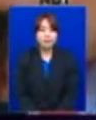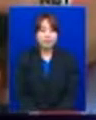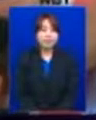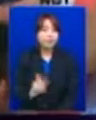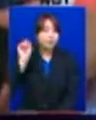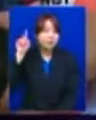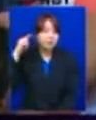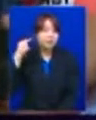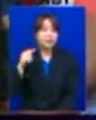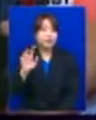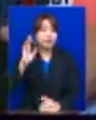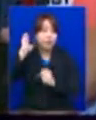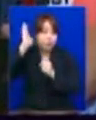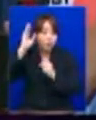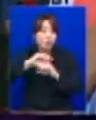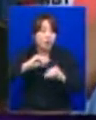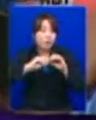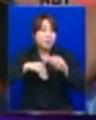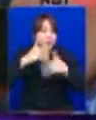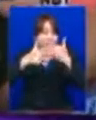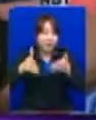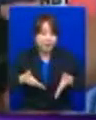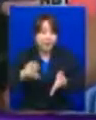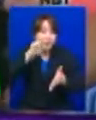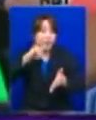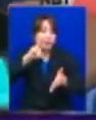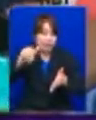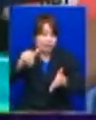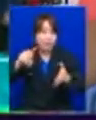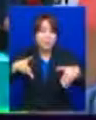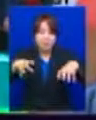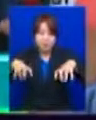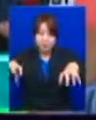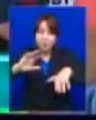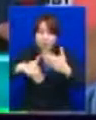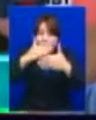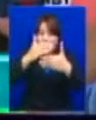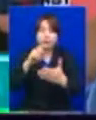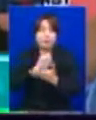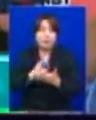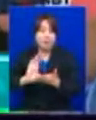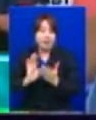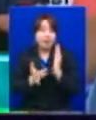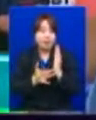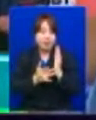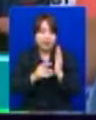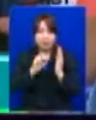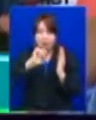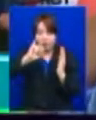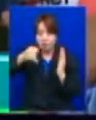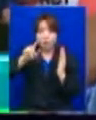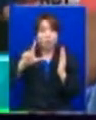นางอธิการสวัสดิ์ศรีโฆษกโครงการพัฒนาริมฝั่งแม่น้ำเจ้าพระยากล่าวว่าสถาบันเทคโนโลยีพระจอมเกล้าเจ้าคุณทหารลาดก